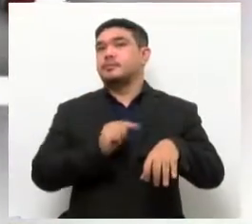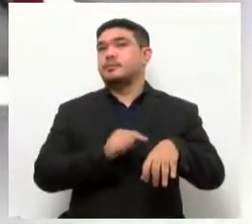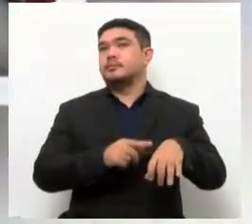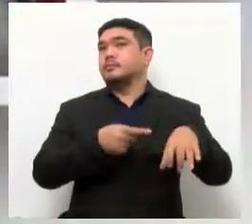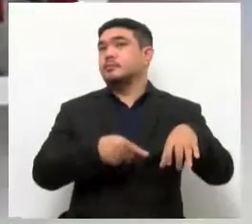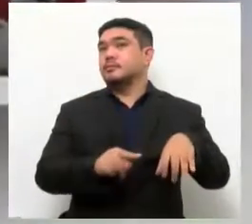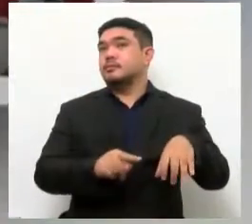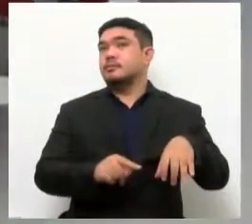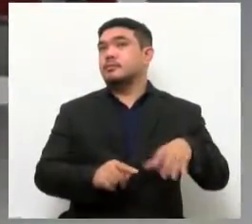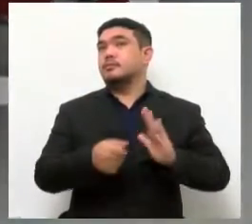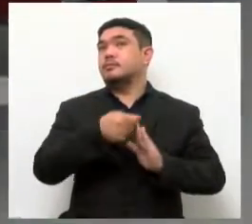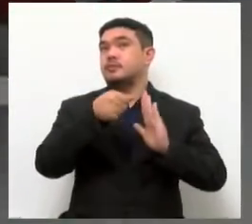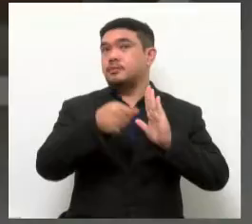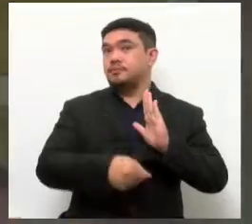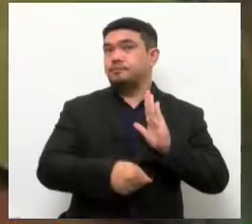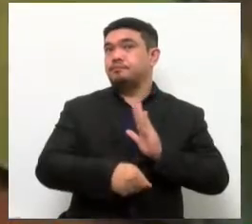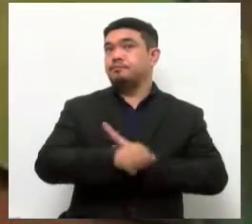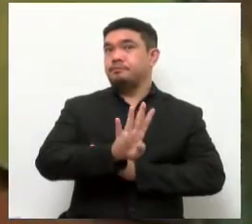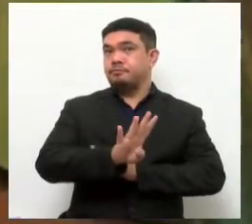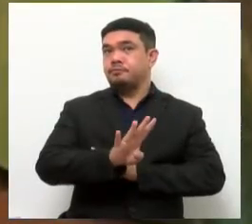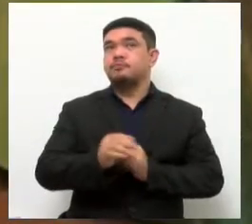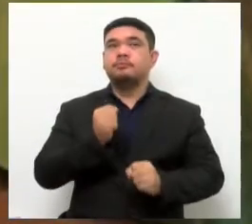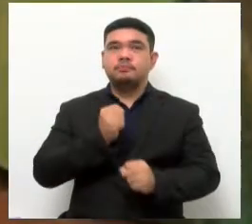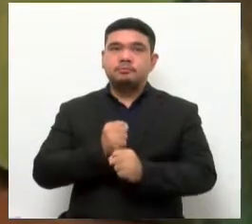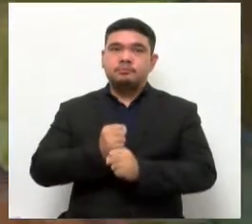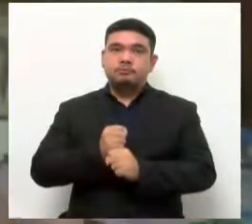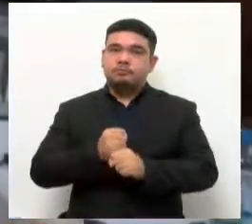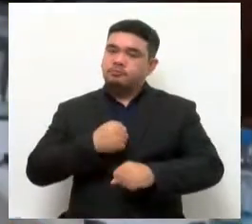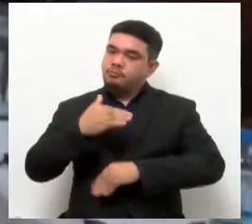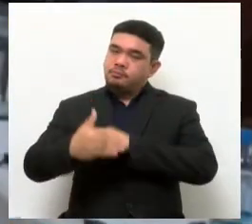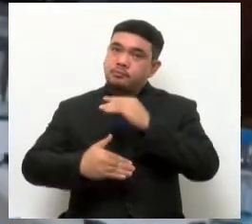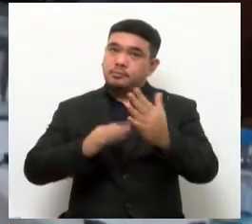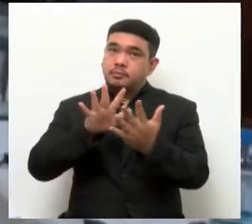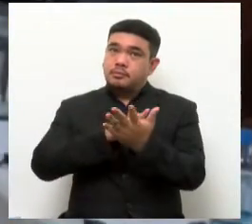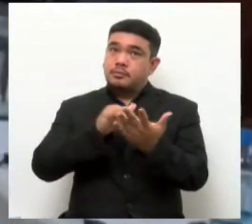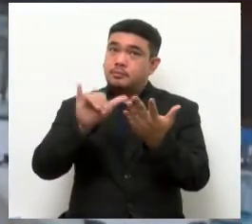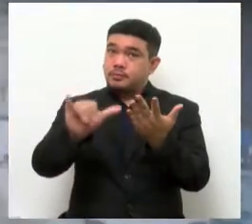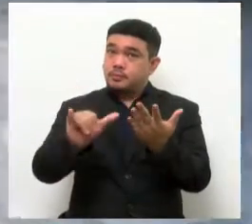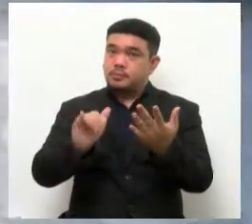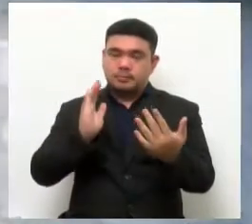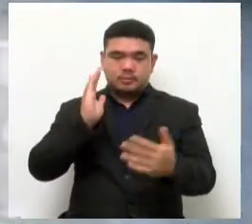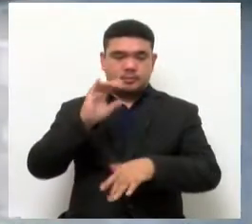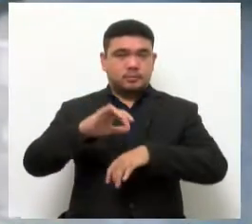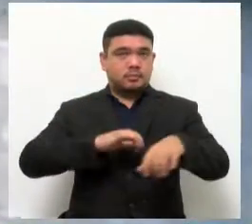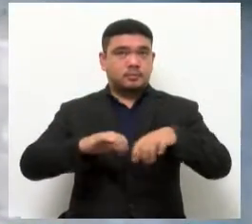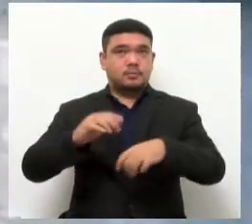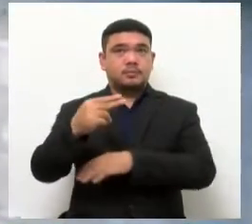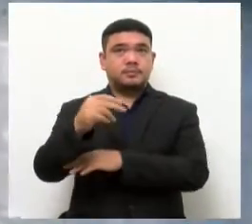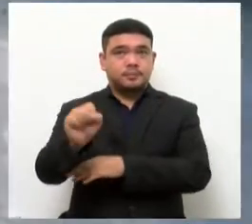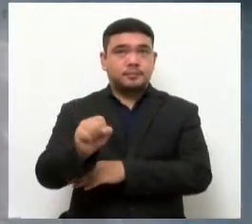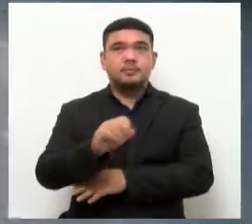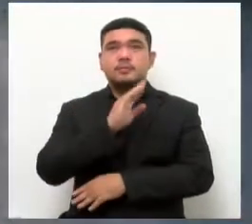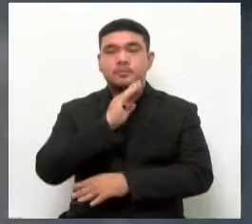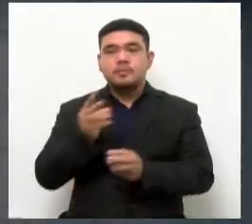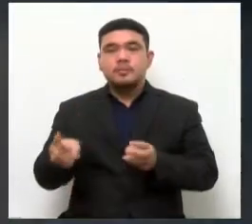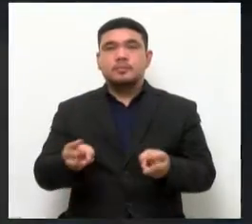ถมศึกษานครราชสีมาเขต4ได้ดำเนินการขับเคลื่อนยุทธศาสตร์และนโยบายการจัดการศึกษาโดยกำหนดแนวท